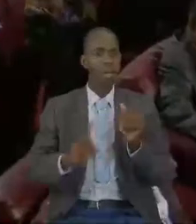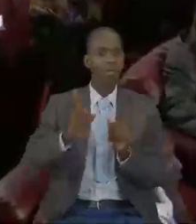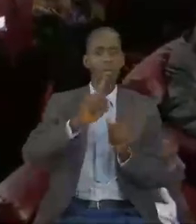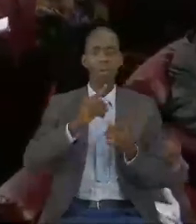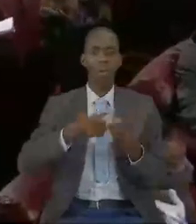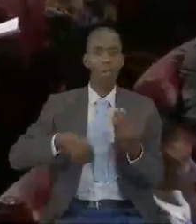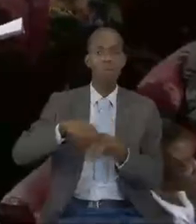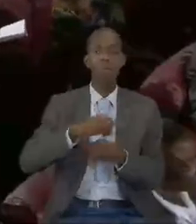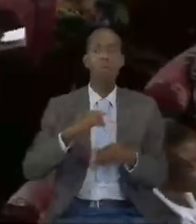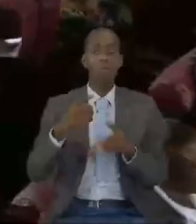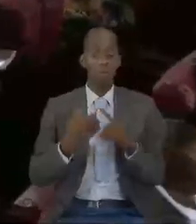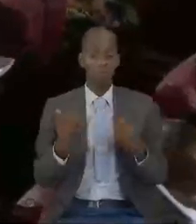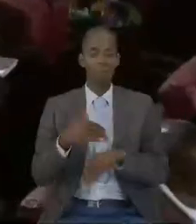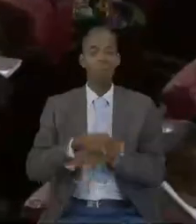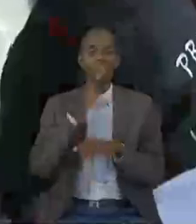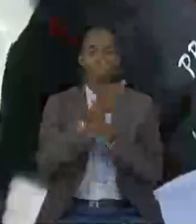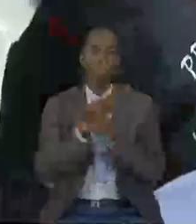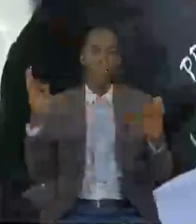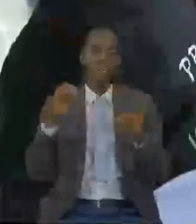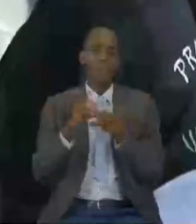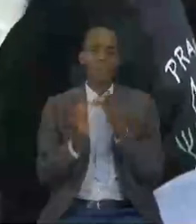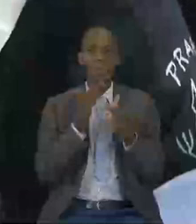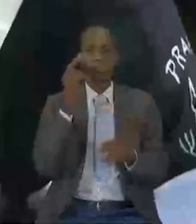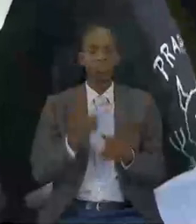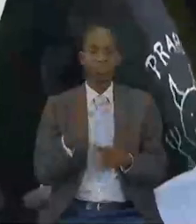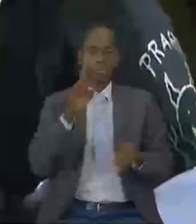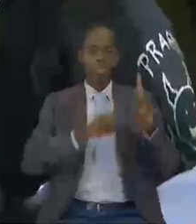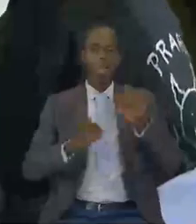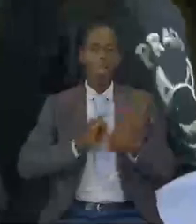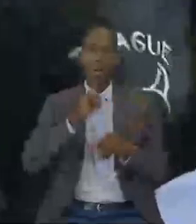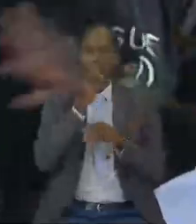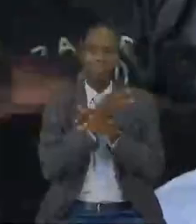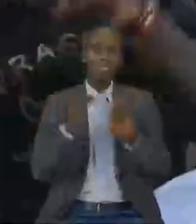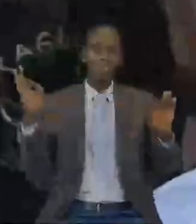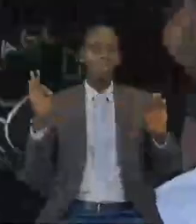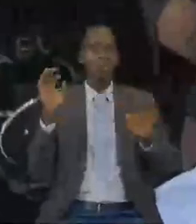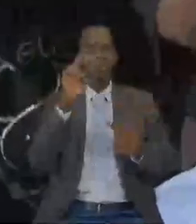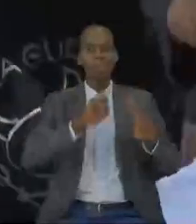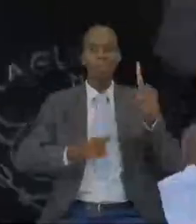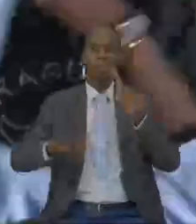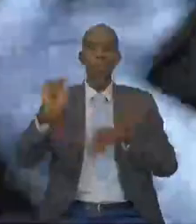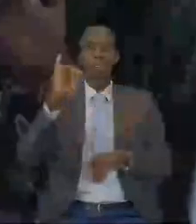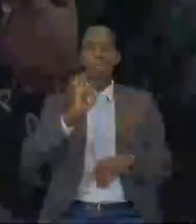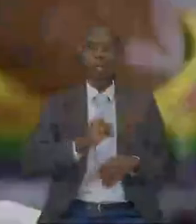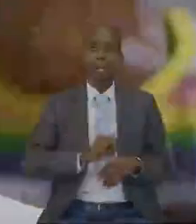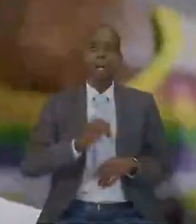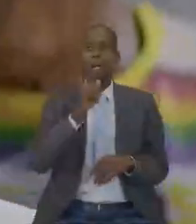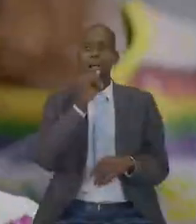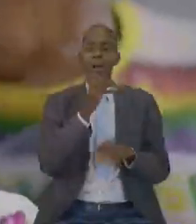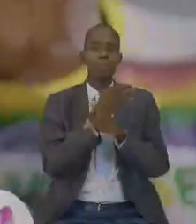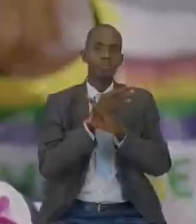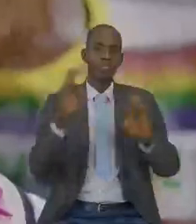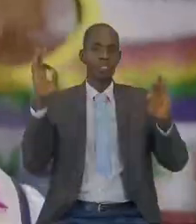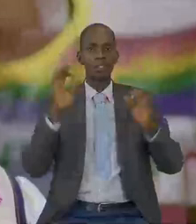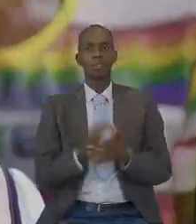te chassent et pourchassent à part de ce soir, tu es libre. Je suis libre. Dis-le pour toi. Je